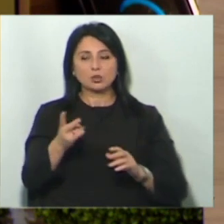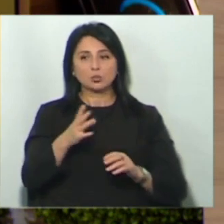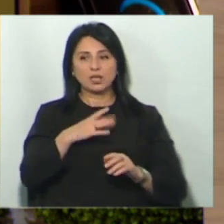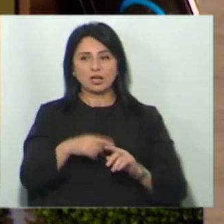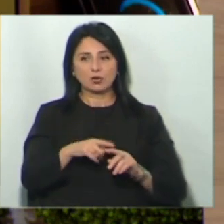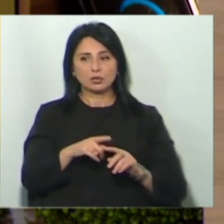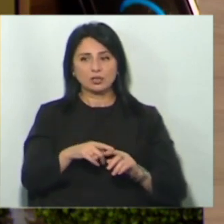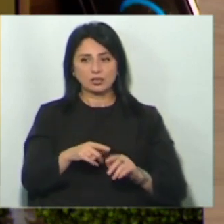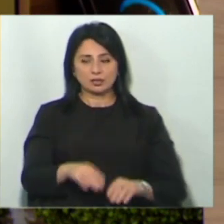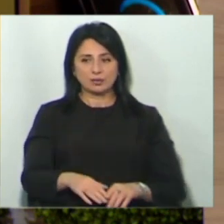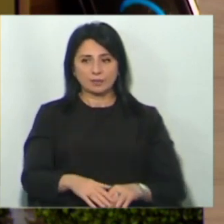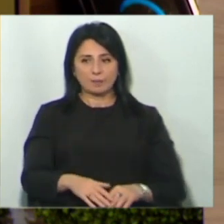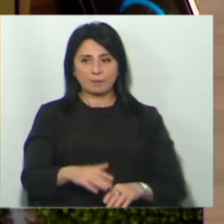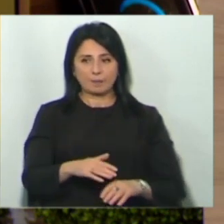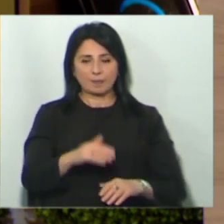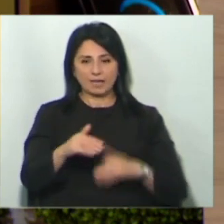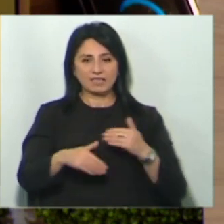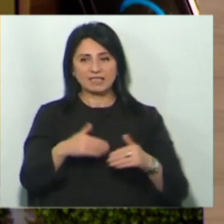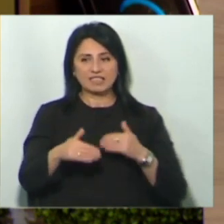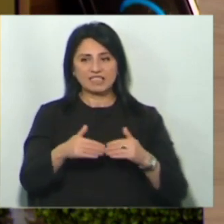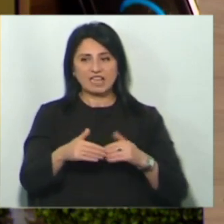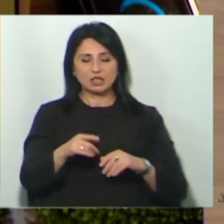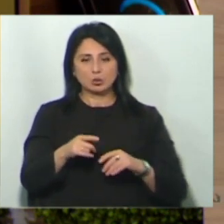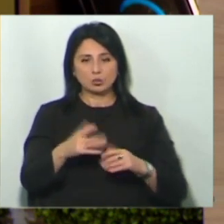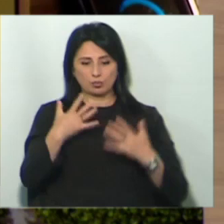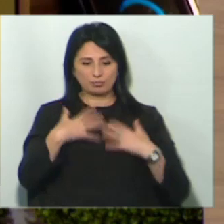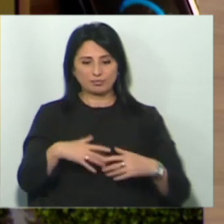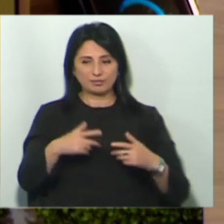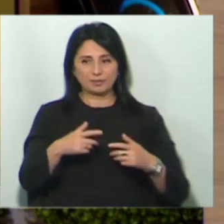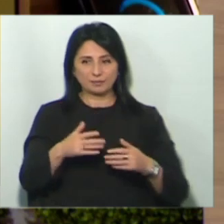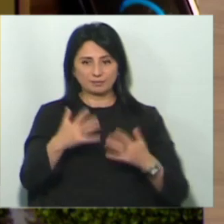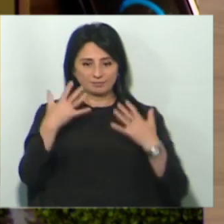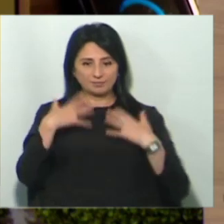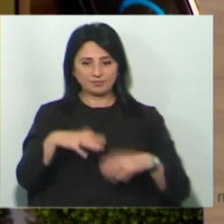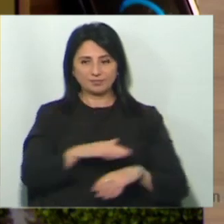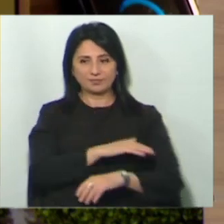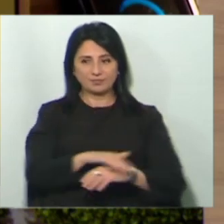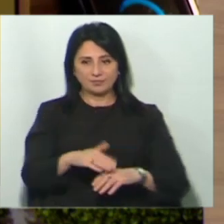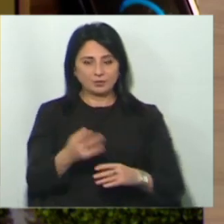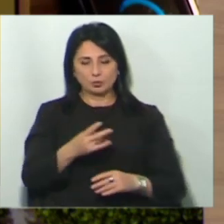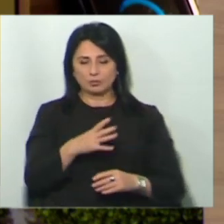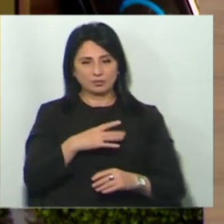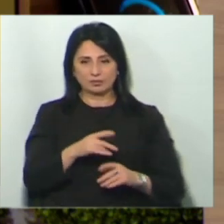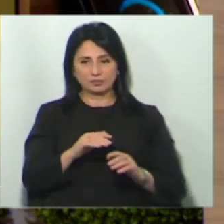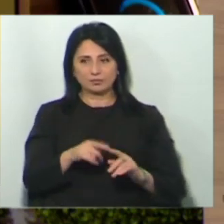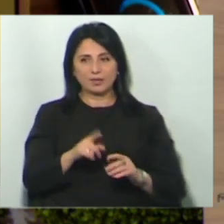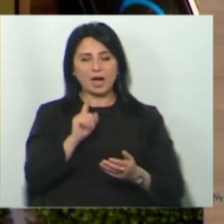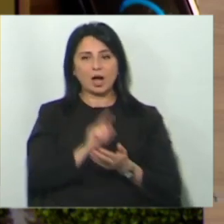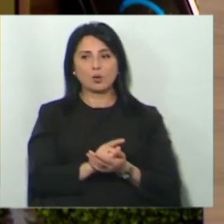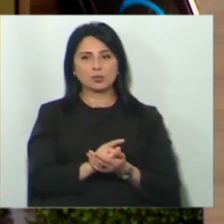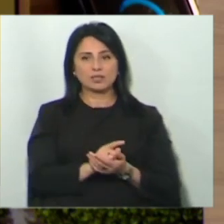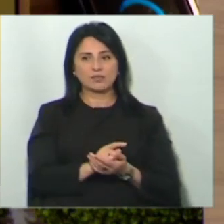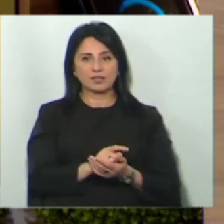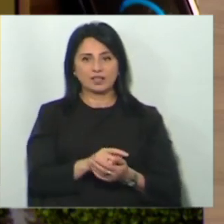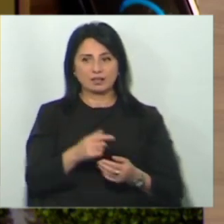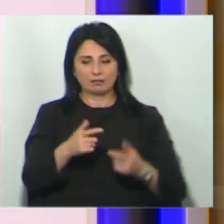იყოს საწყო კოსტუმი, ფარავდეს მათ სხეულს. დიახ. ეს აუცილებლად და არა